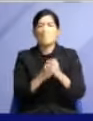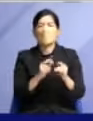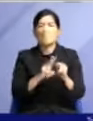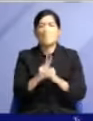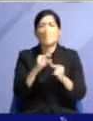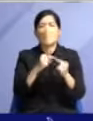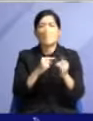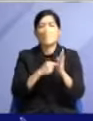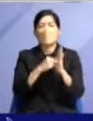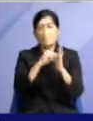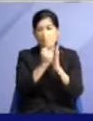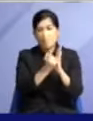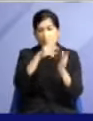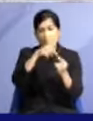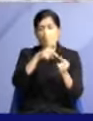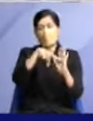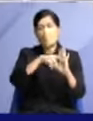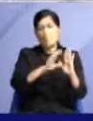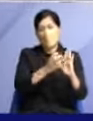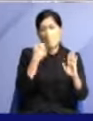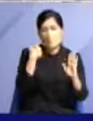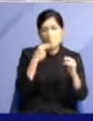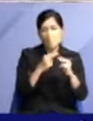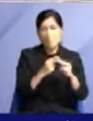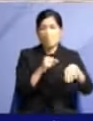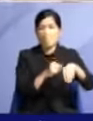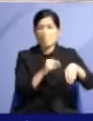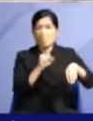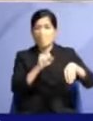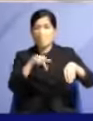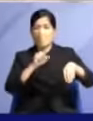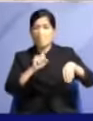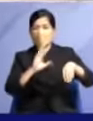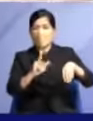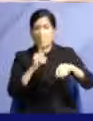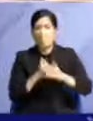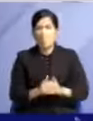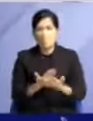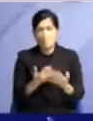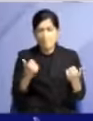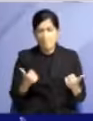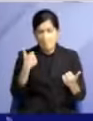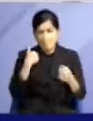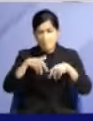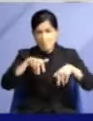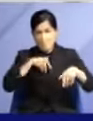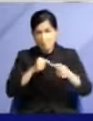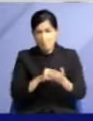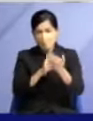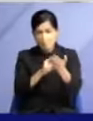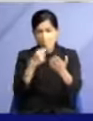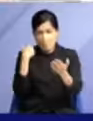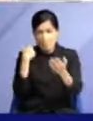ามีผู้ที่ยื่นคำร้องเข้ามายังสำนักงานอย่างต่อเนื่องคณะอนุกรรมการพิจารณาวินิจฉัยคำร้องขอรับเงินช่วยเหลือเบื้